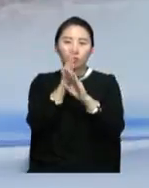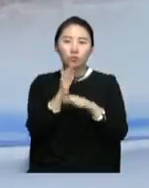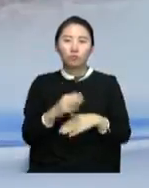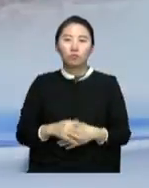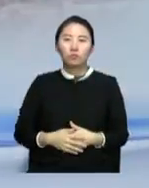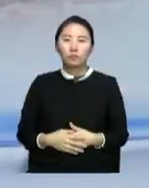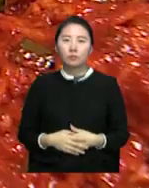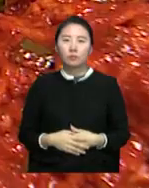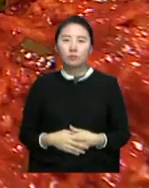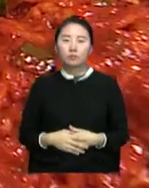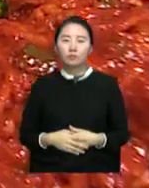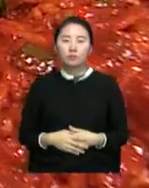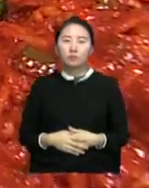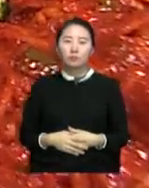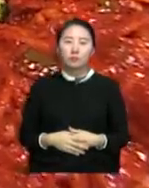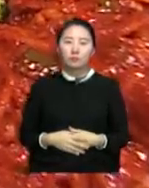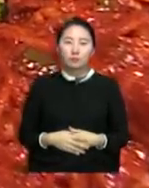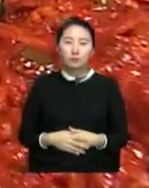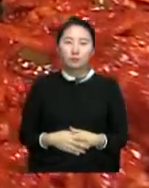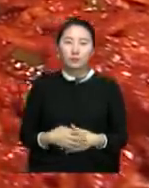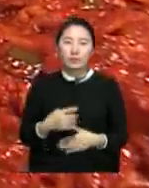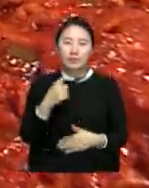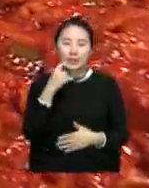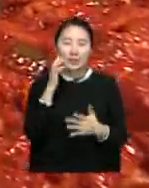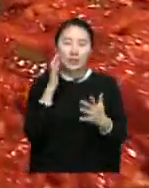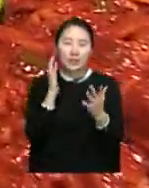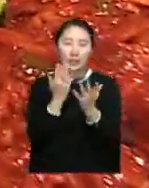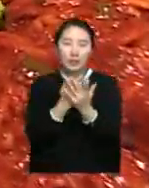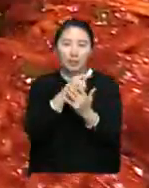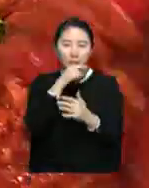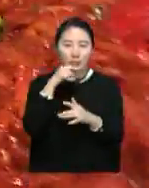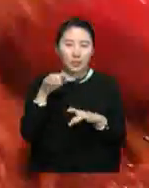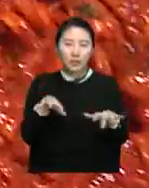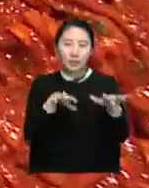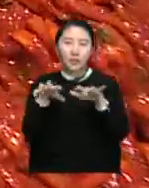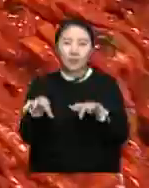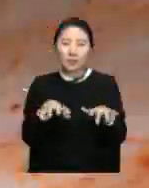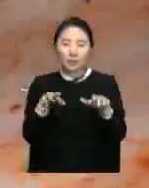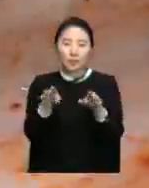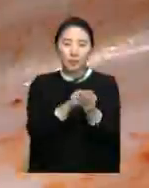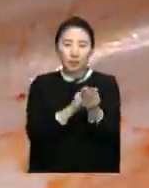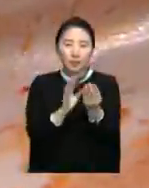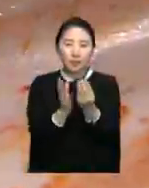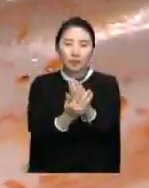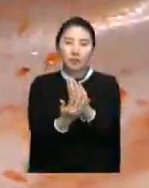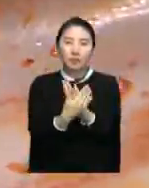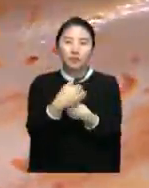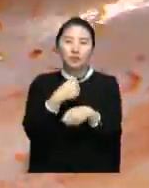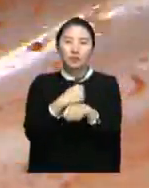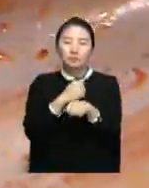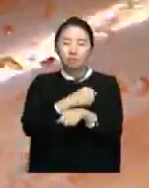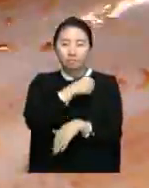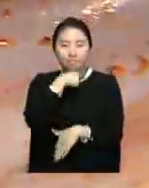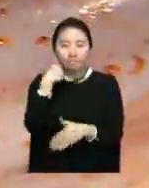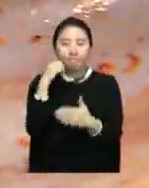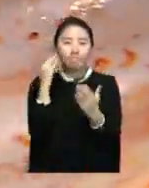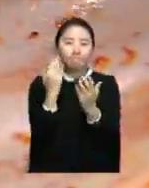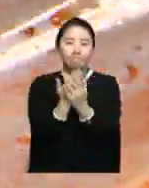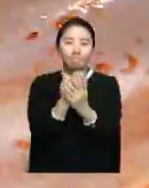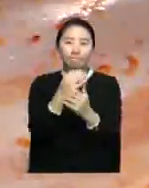김국희 기자입니다. 하얀 배추에 빨간 양념이 입혀지고 순식간에 먹음직스런 김치가